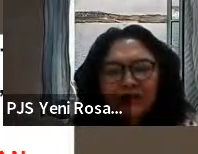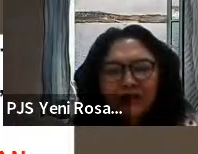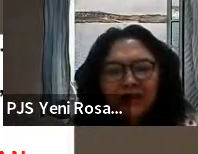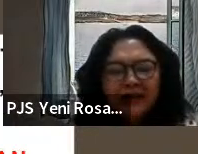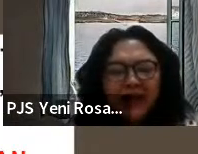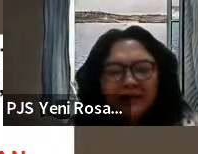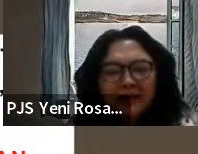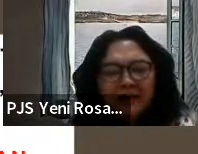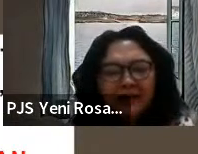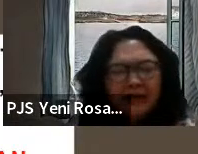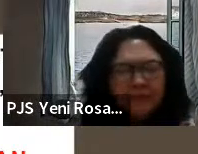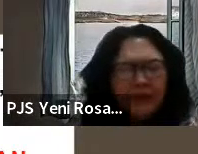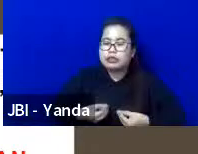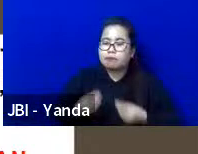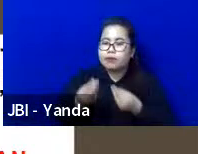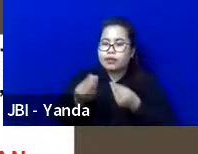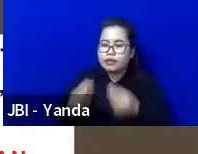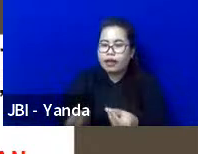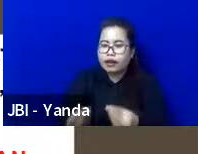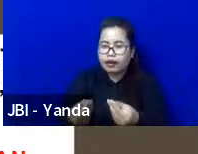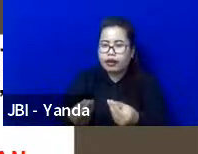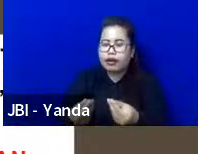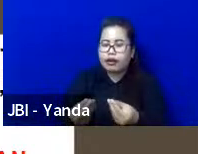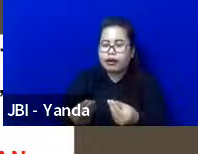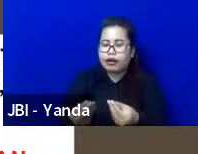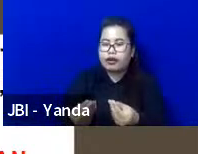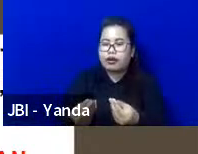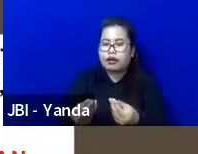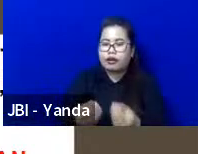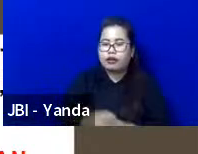yang harus diberikan kepada